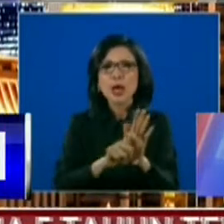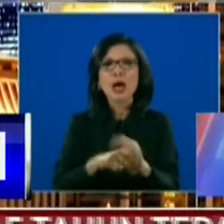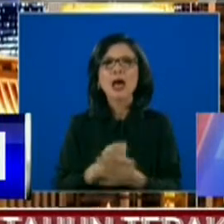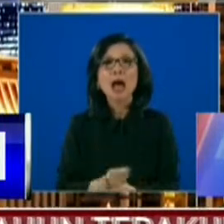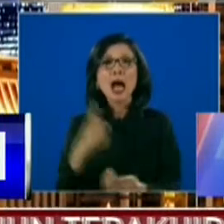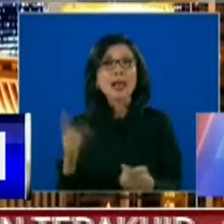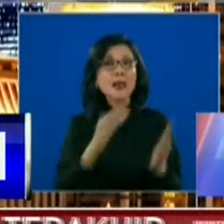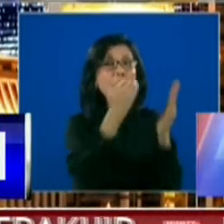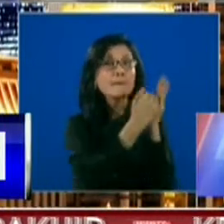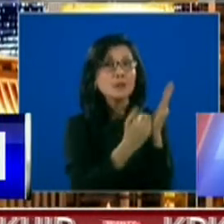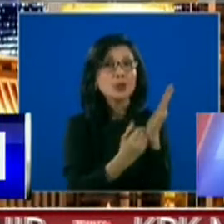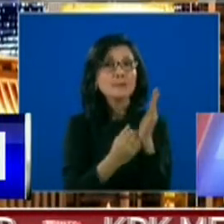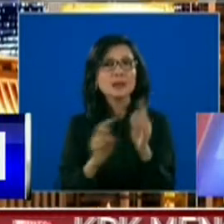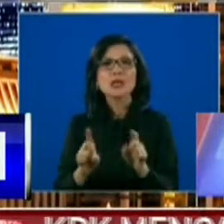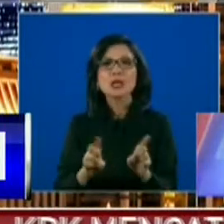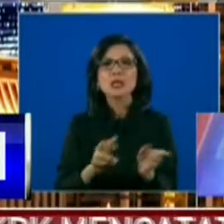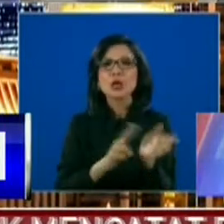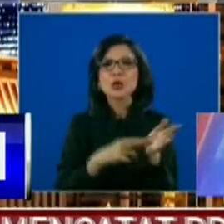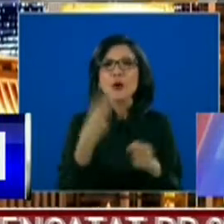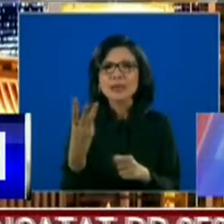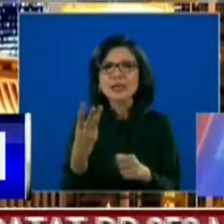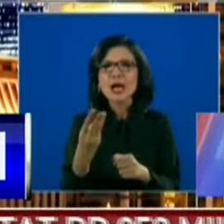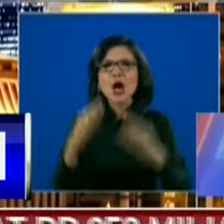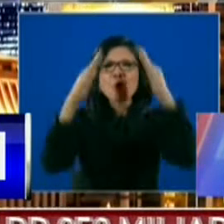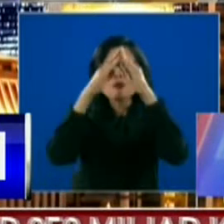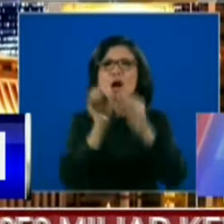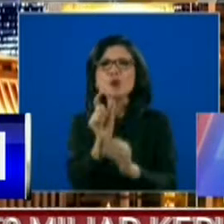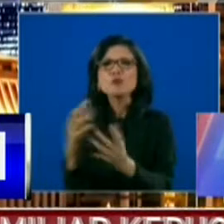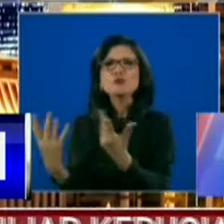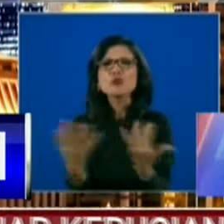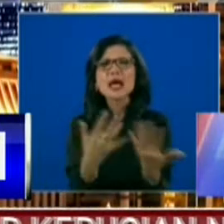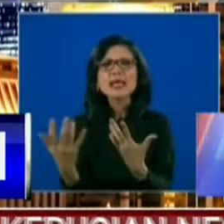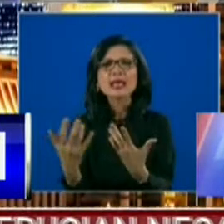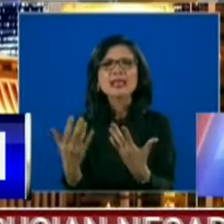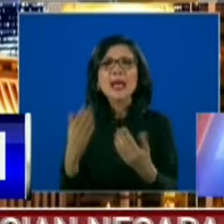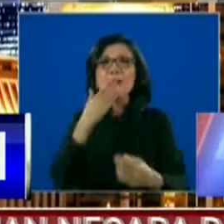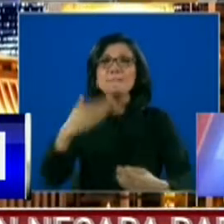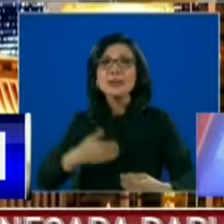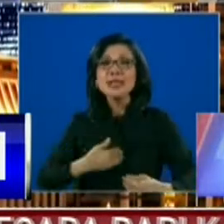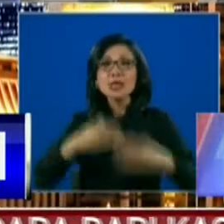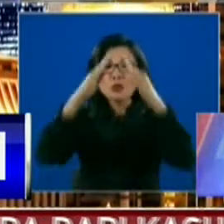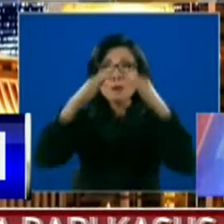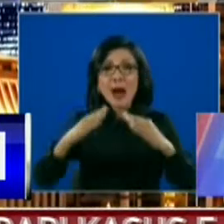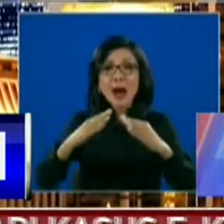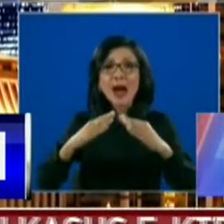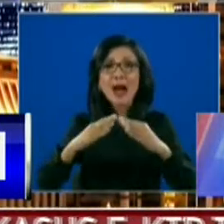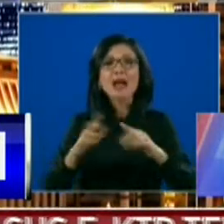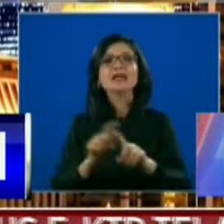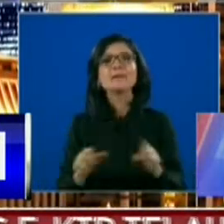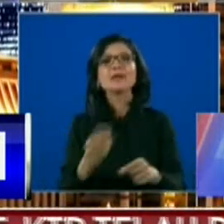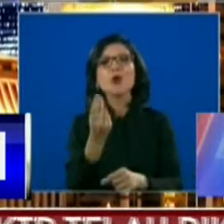ada program dari nomor 3, rumah untuk rakyat, memiliki rumah tanpa uang